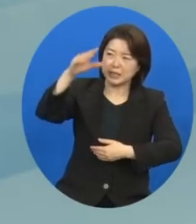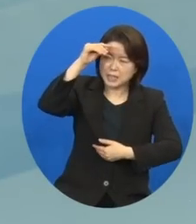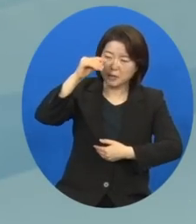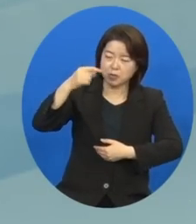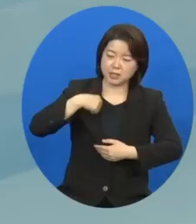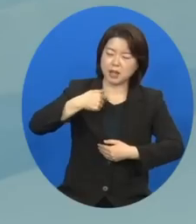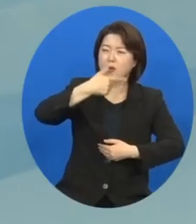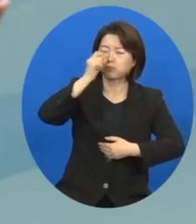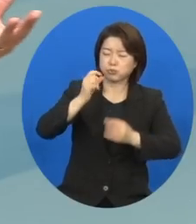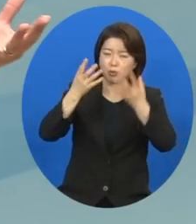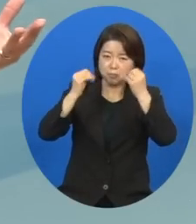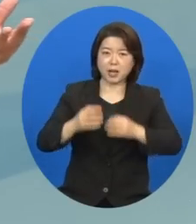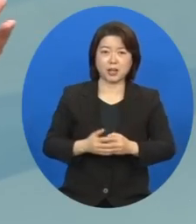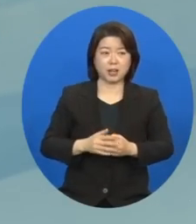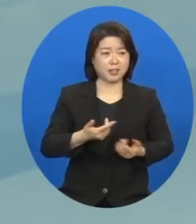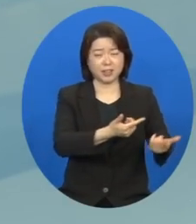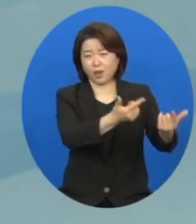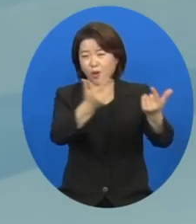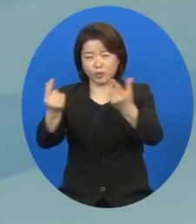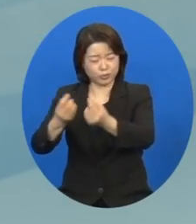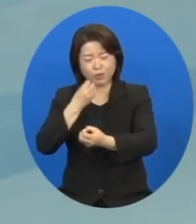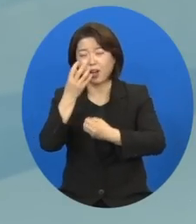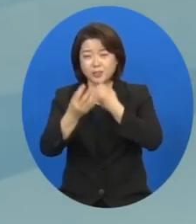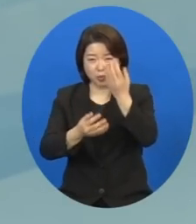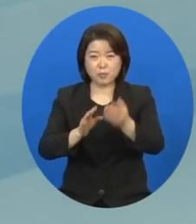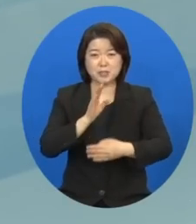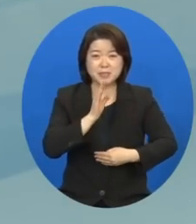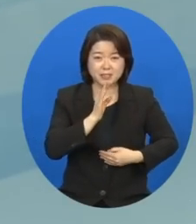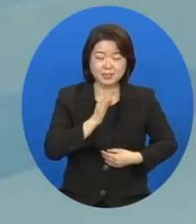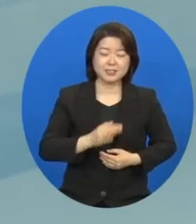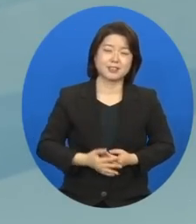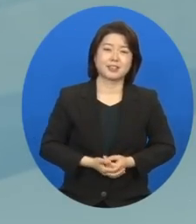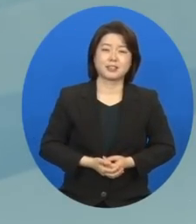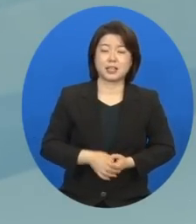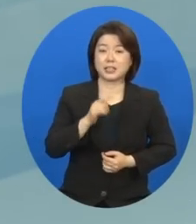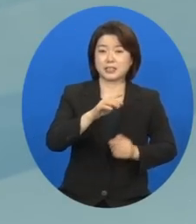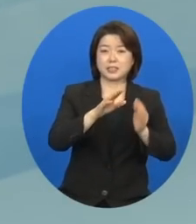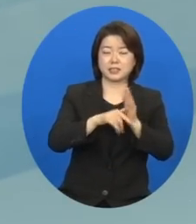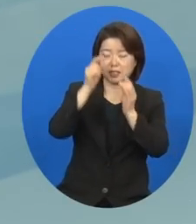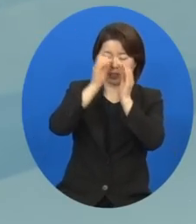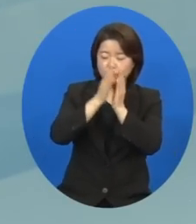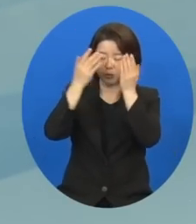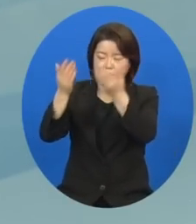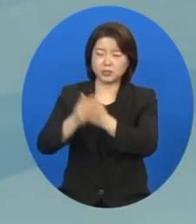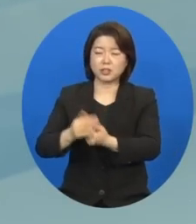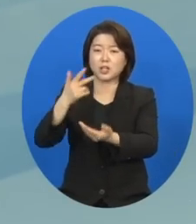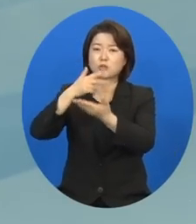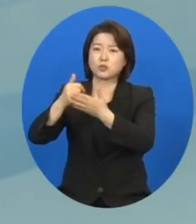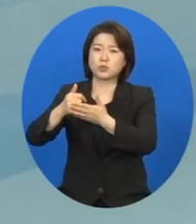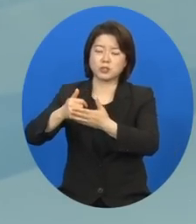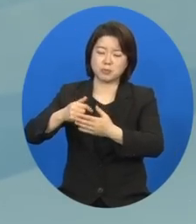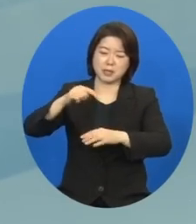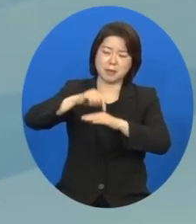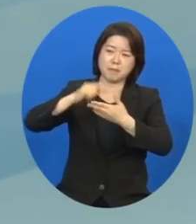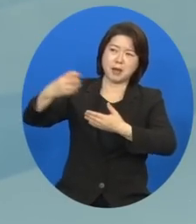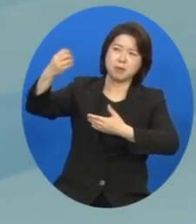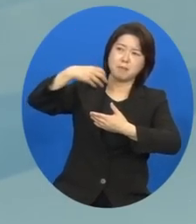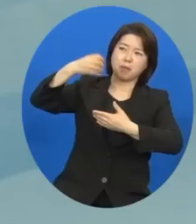점이 많습니다. 다 뭐 우리의 고백 아닙니까? 그렇죠? 다 마찬가지죠. 근데 그때 기도하는데 주님께서 이런 음성을